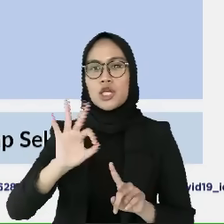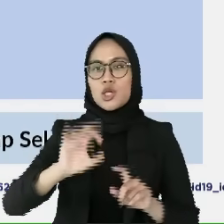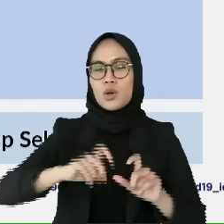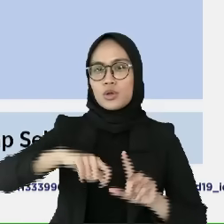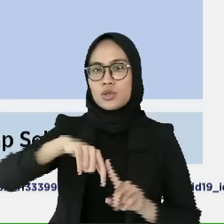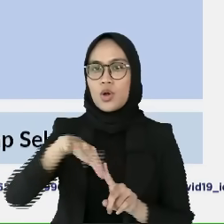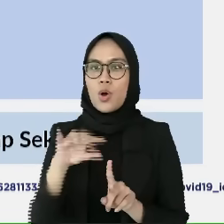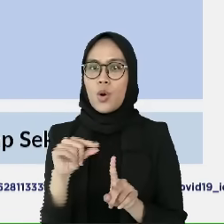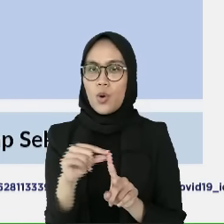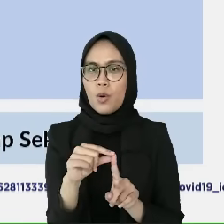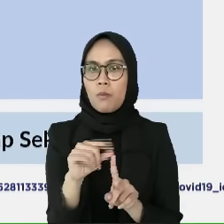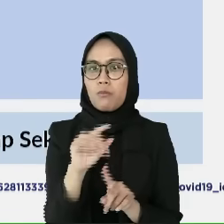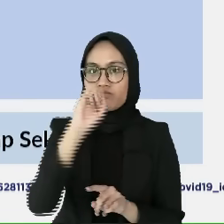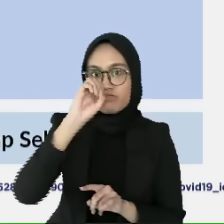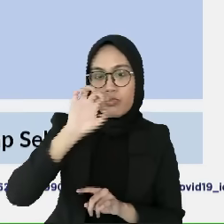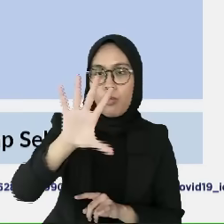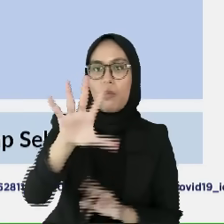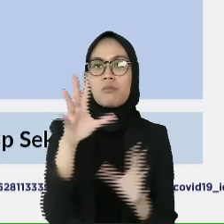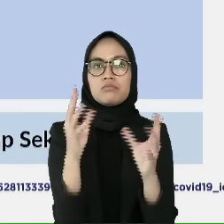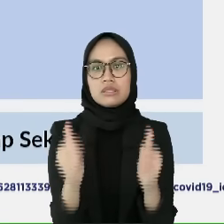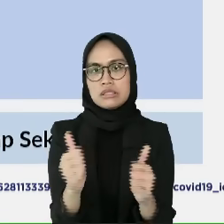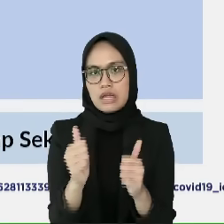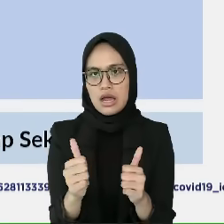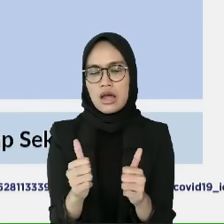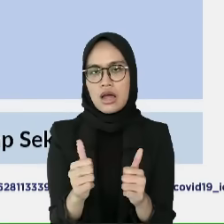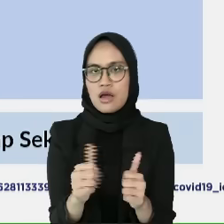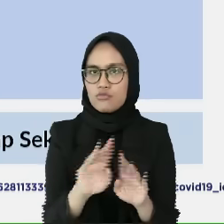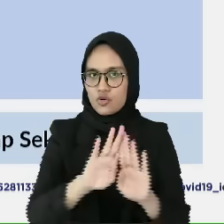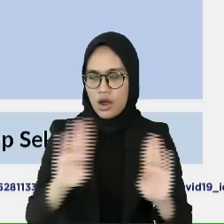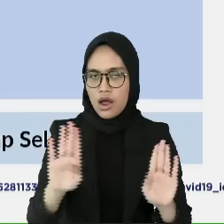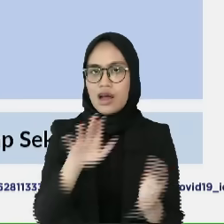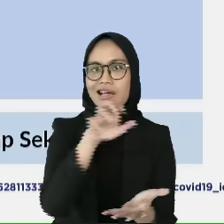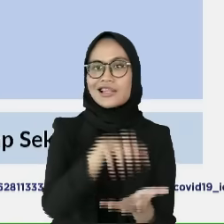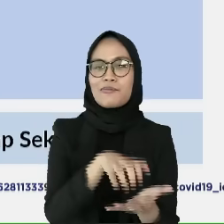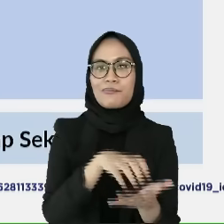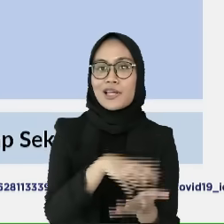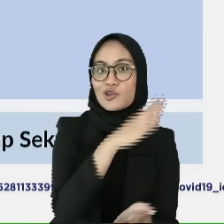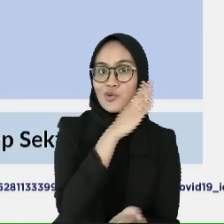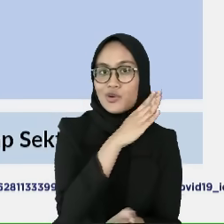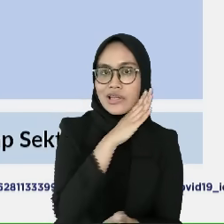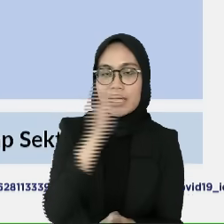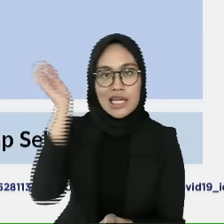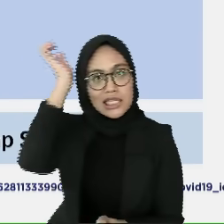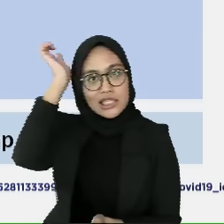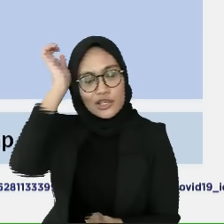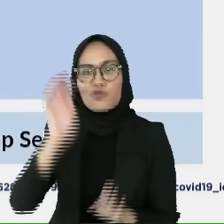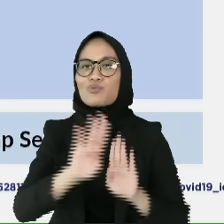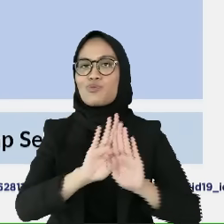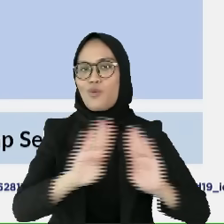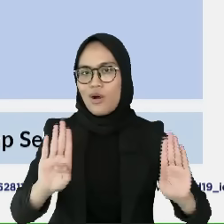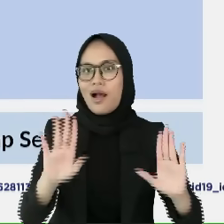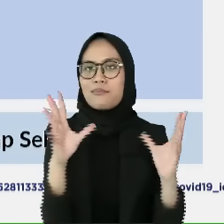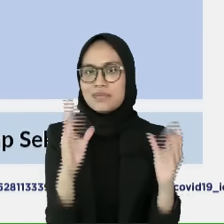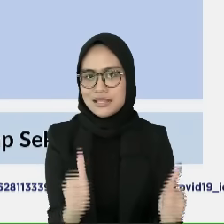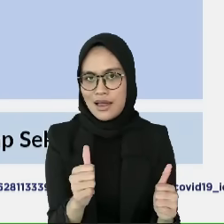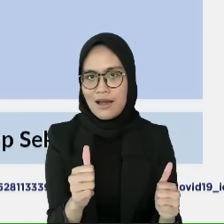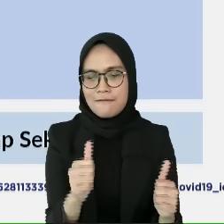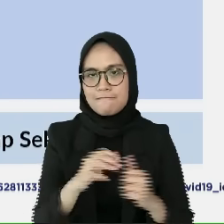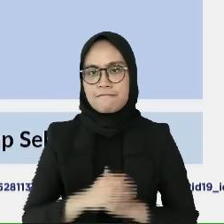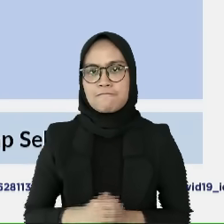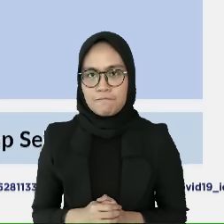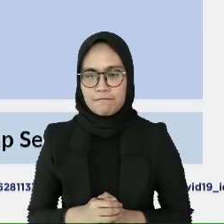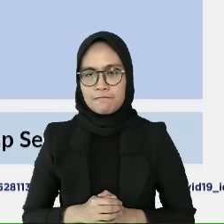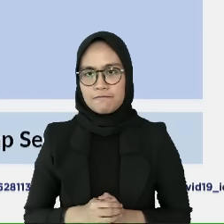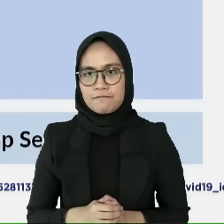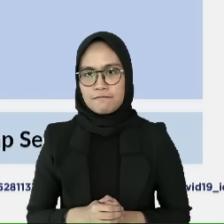syarat pengunjung kategori hijau dan kuning pada daerah level 4 dan 3, serta pengunjung